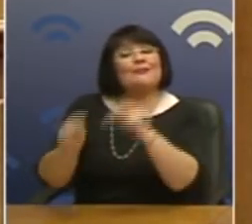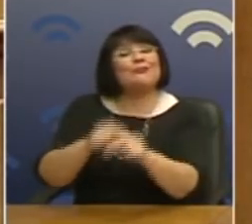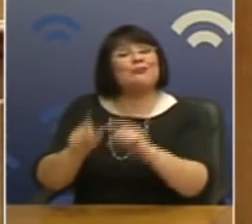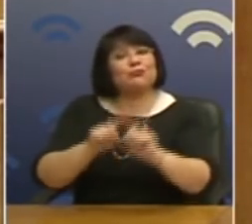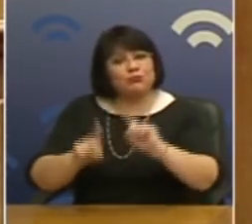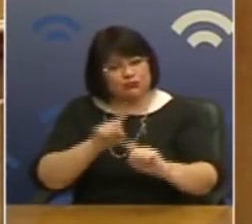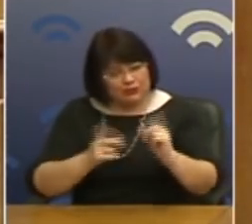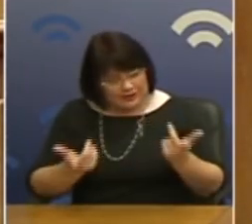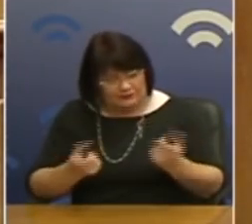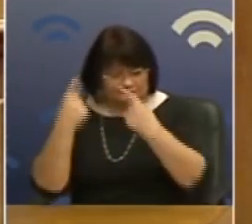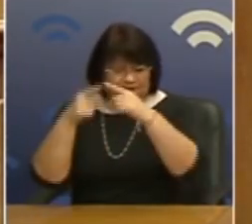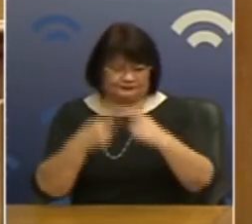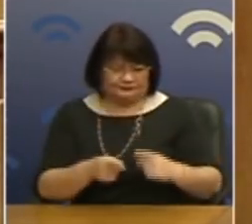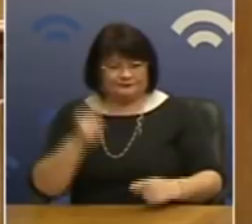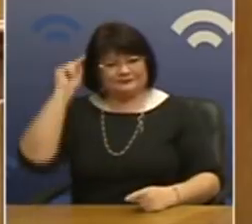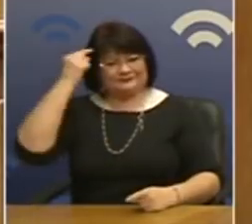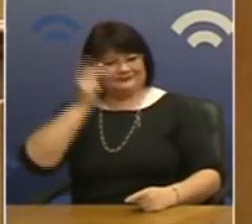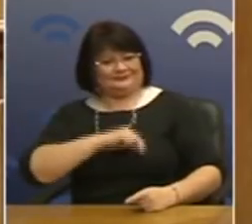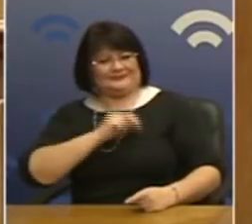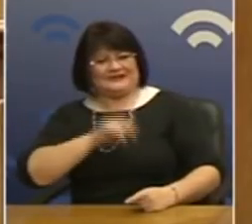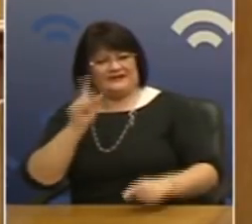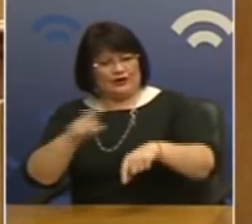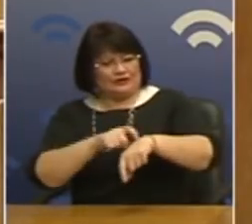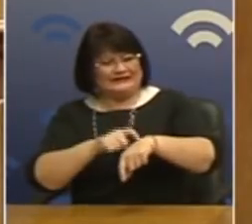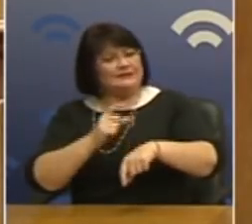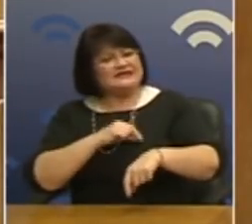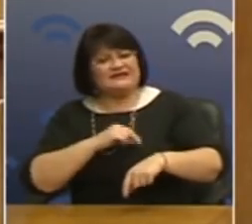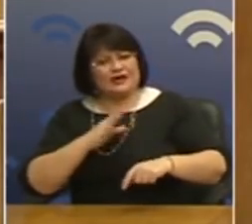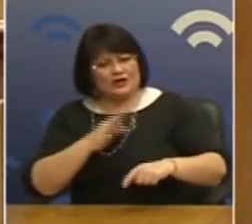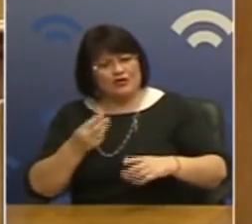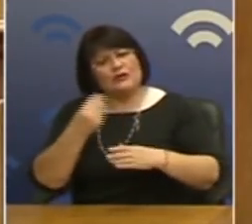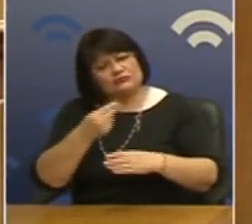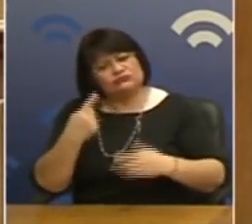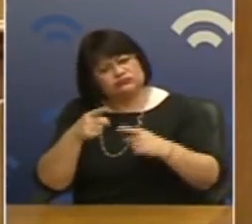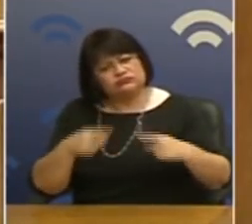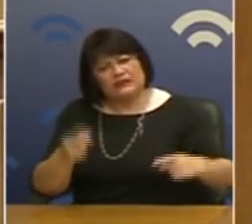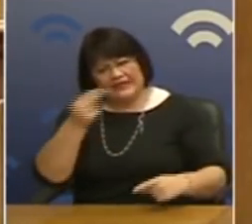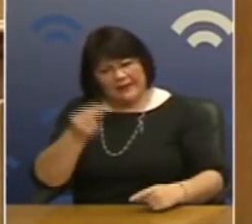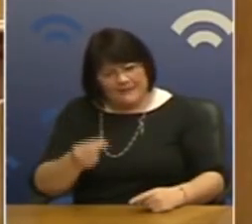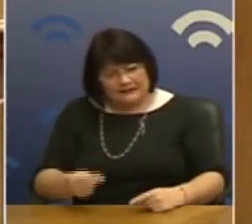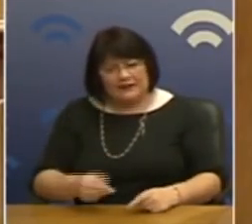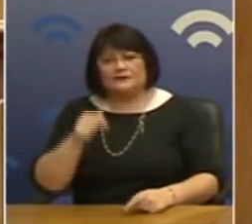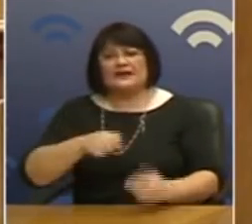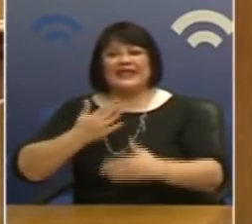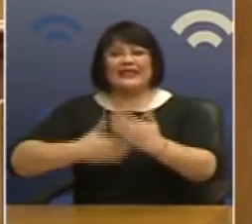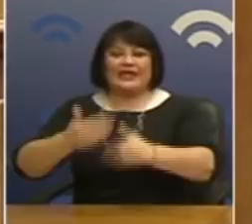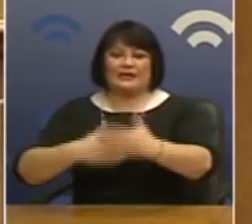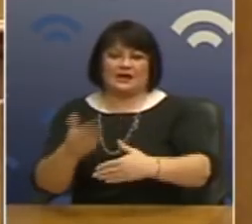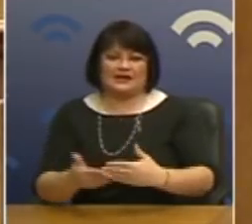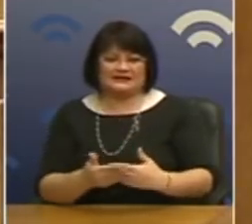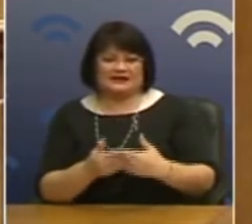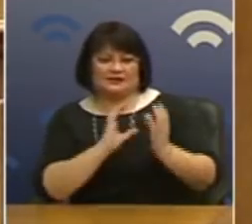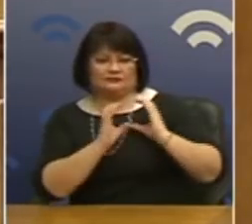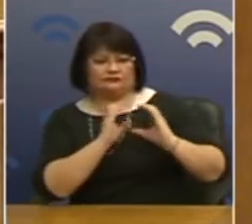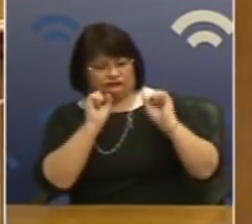τις διάφορες σκοπιμότητες της στιγμής και άλλα, είναι μια διαδικασία σύγκλησης και